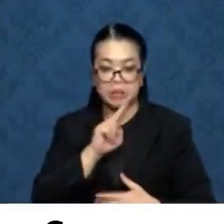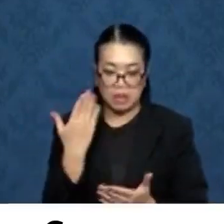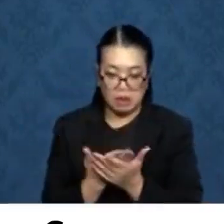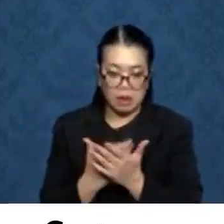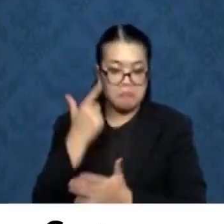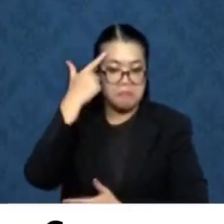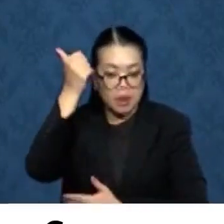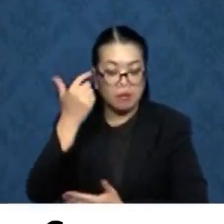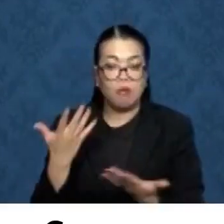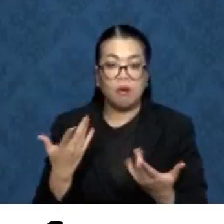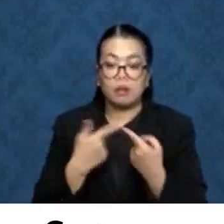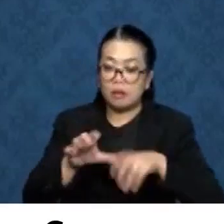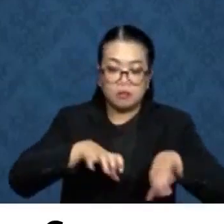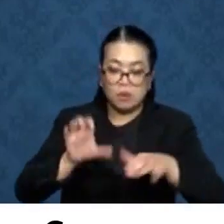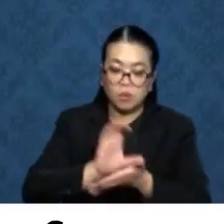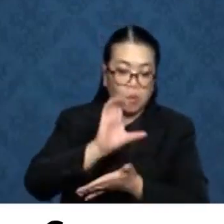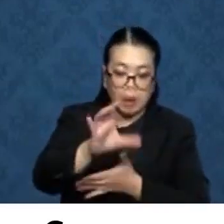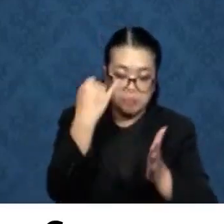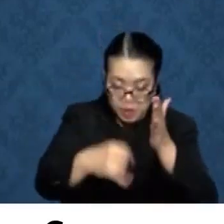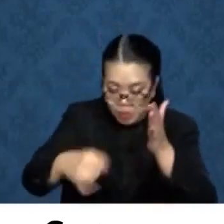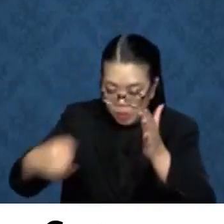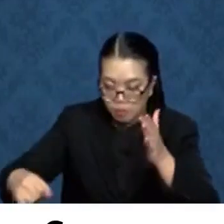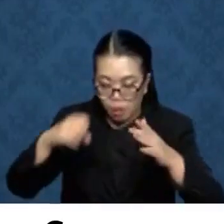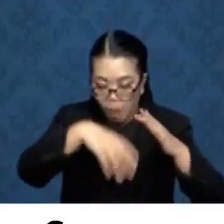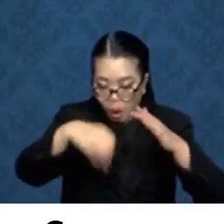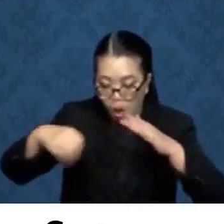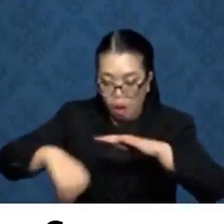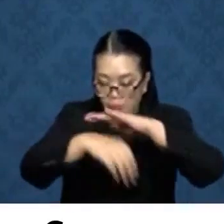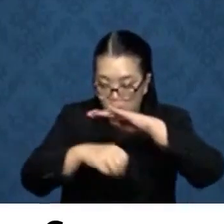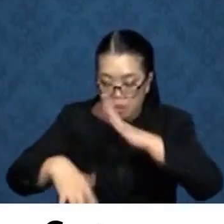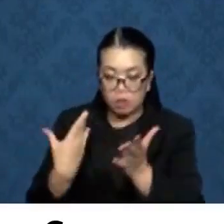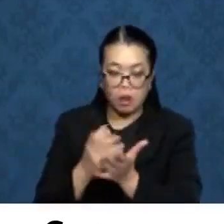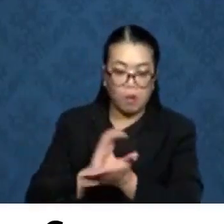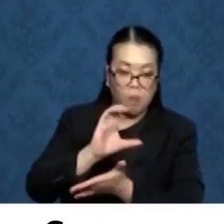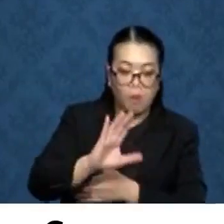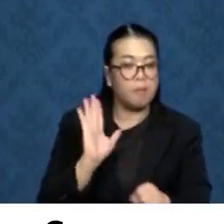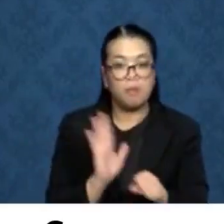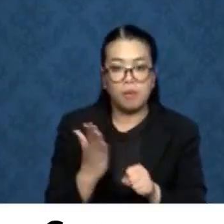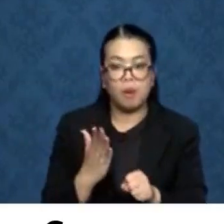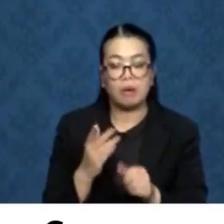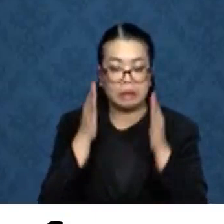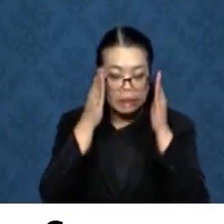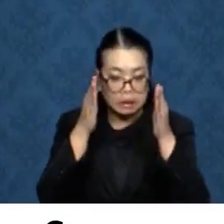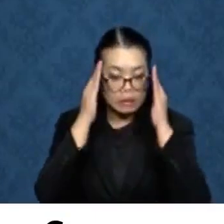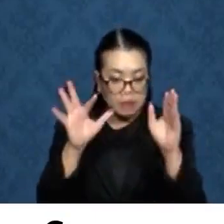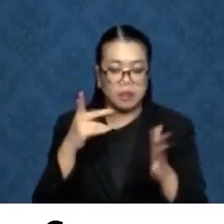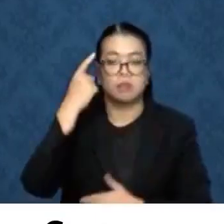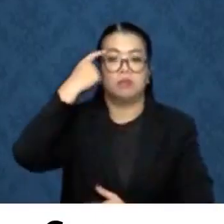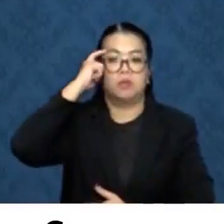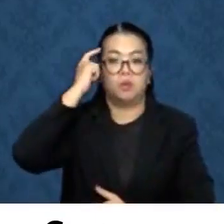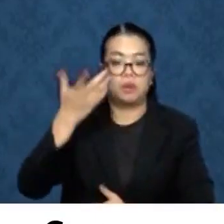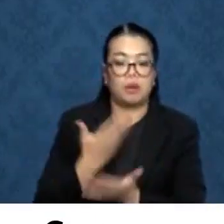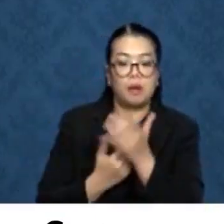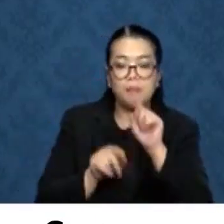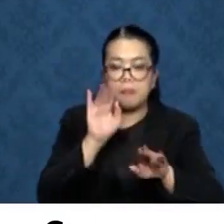นะส่วนที่กู้เนี่ยคือ500,000เป็นแสนที่ 6ไงอีก 100,000เนี่ยคือจะมาใช้งบประมาณปกติเติมเงินแต่คุณศิริกัญญา